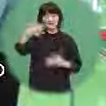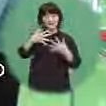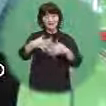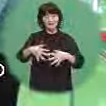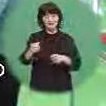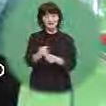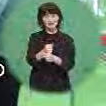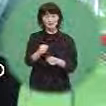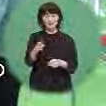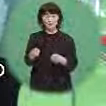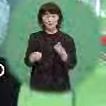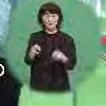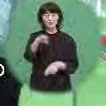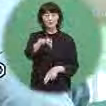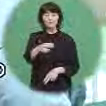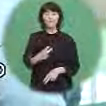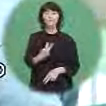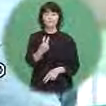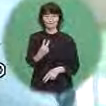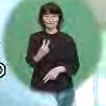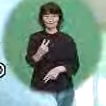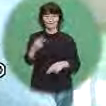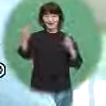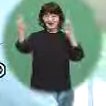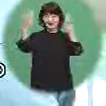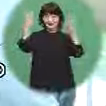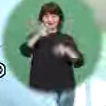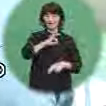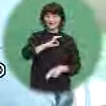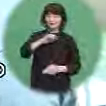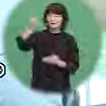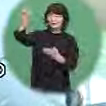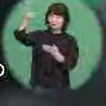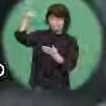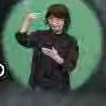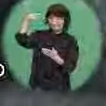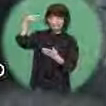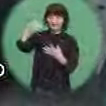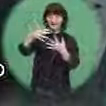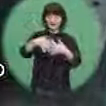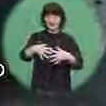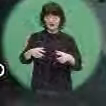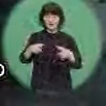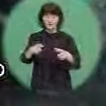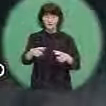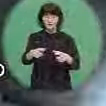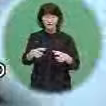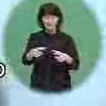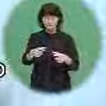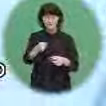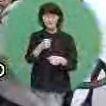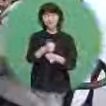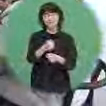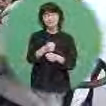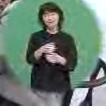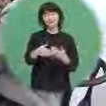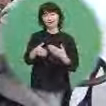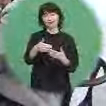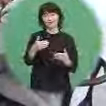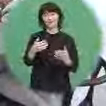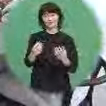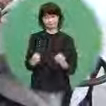産業の工場では社員の指導を受けながら版の製造などを体験しまし